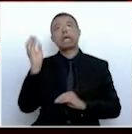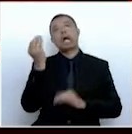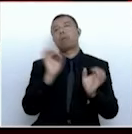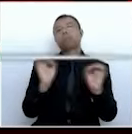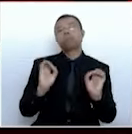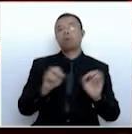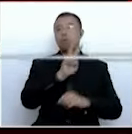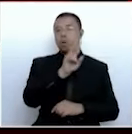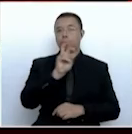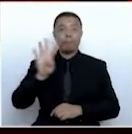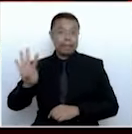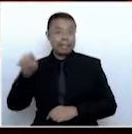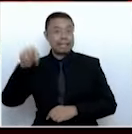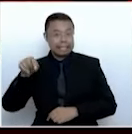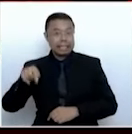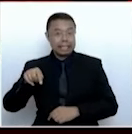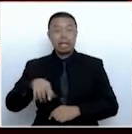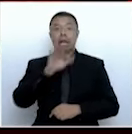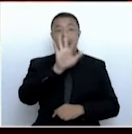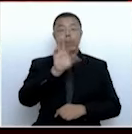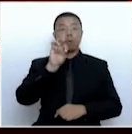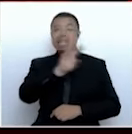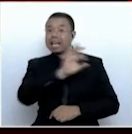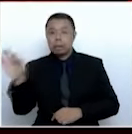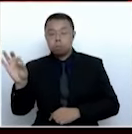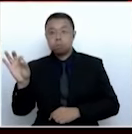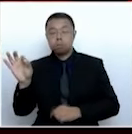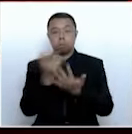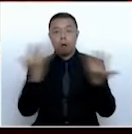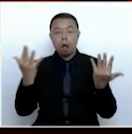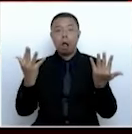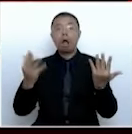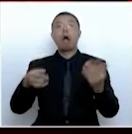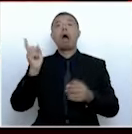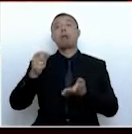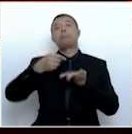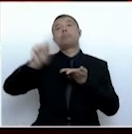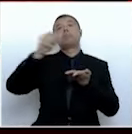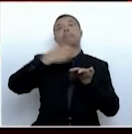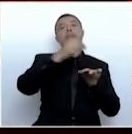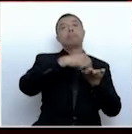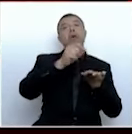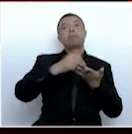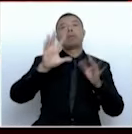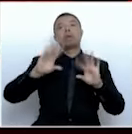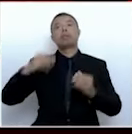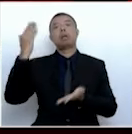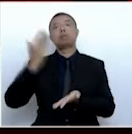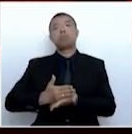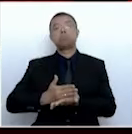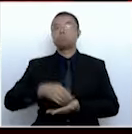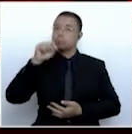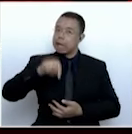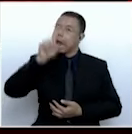tahun 2024 ini 53 ribu orang diterpa badai PHK. Masalah ini